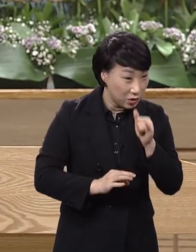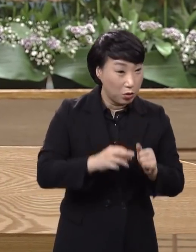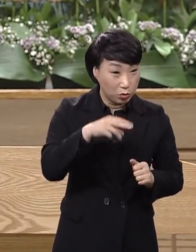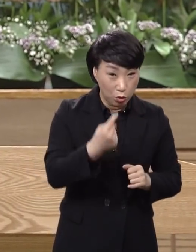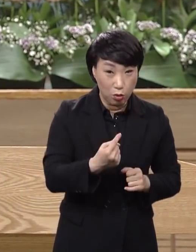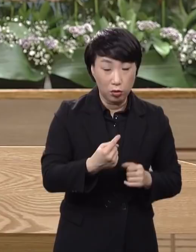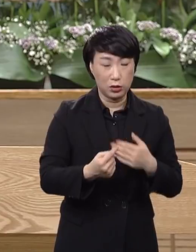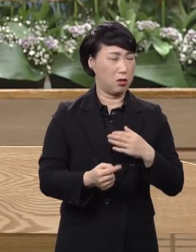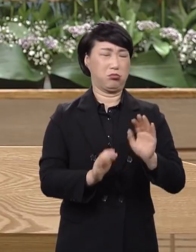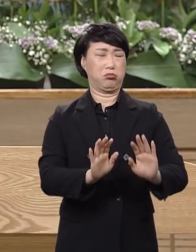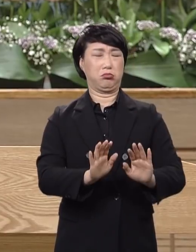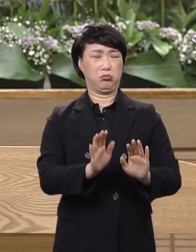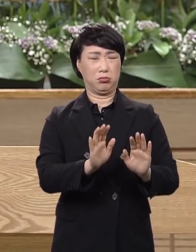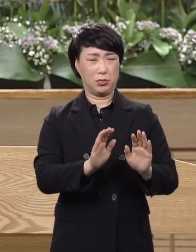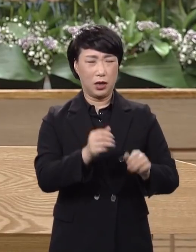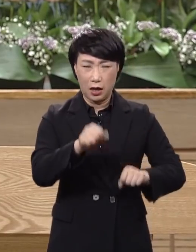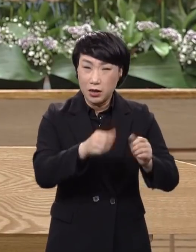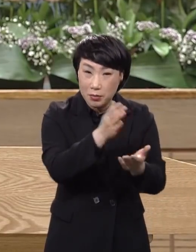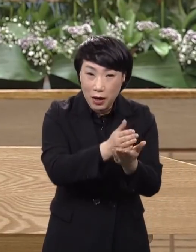마저도 안 해야,